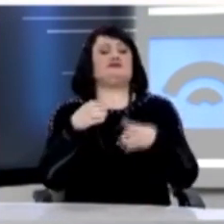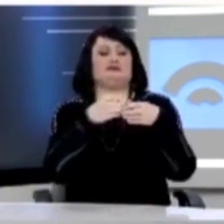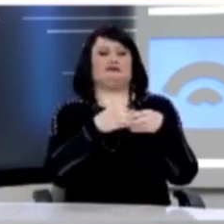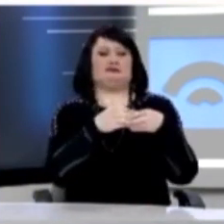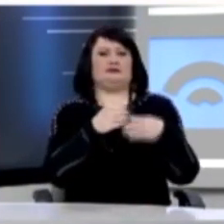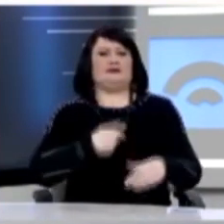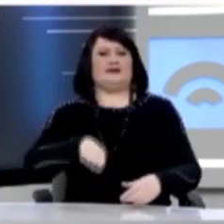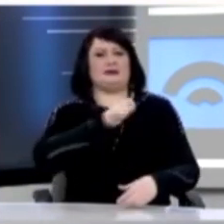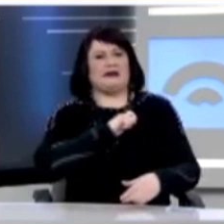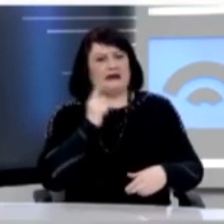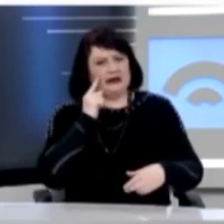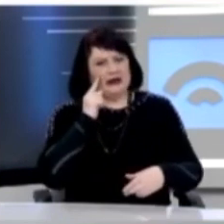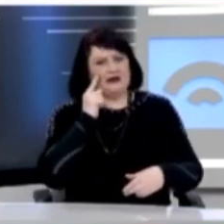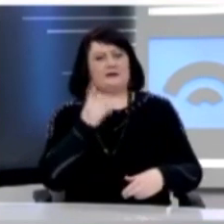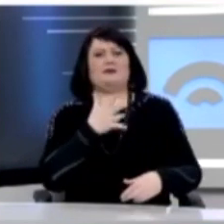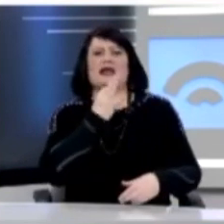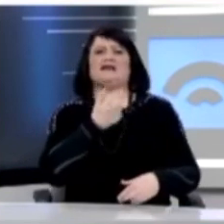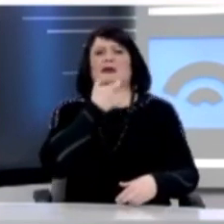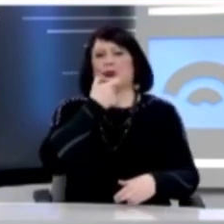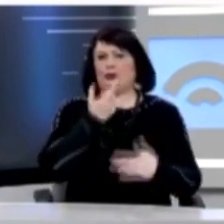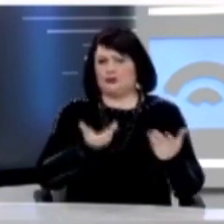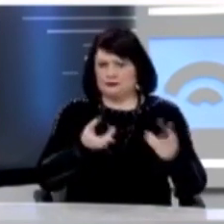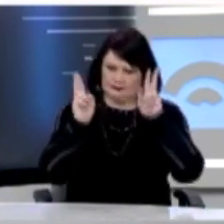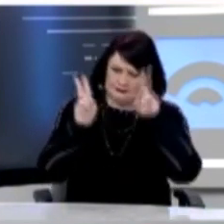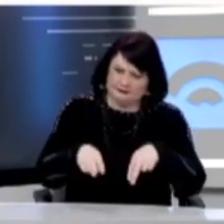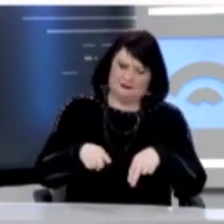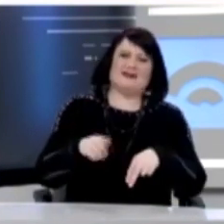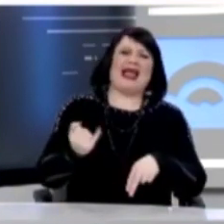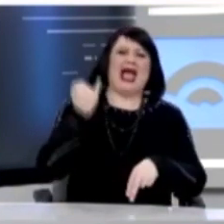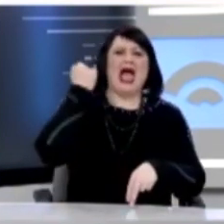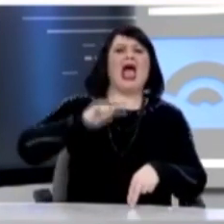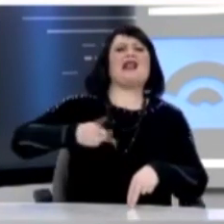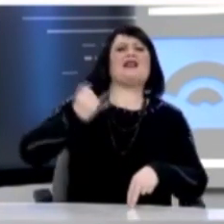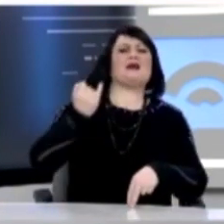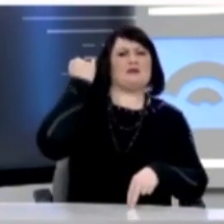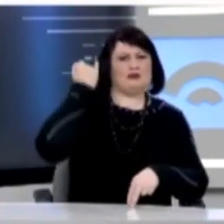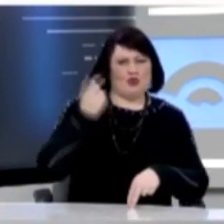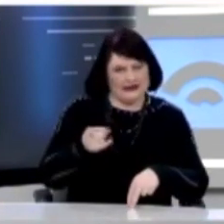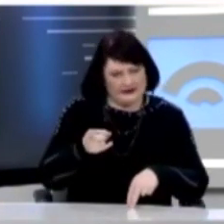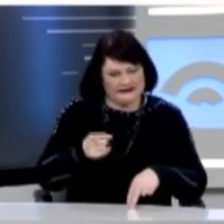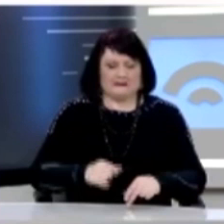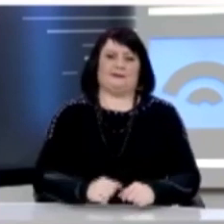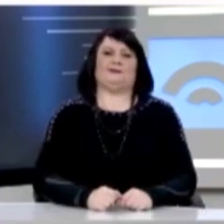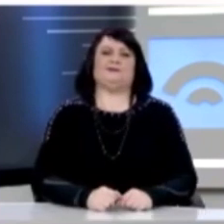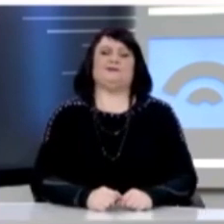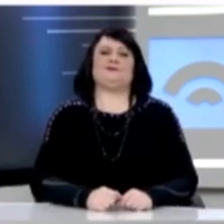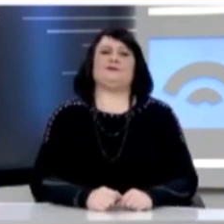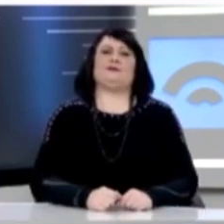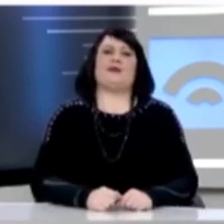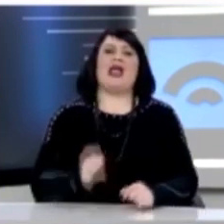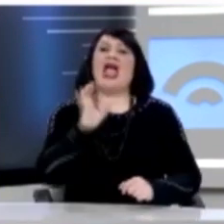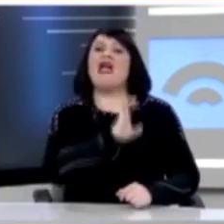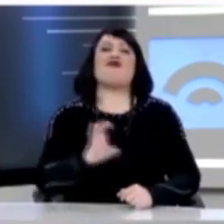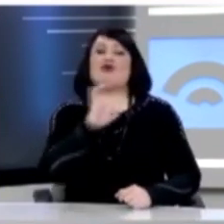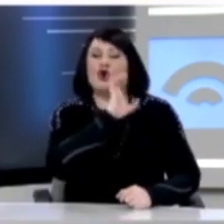όπως η Ισπανία, που έχουν ήδη αναγνωρίσει τον Γκουαϊδό ως πρόεδρο. Η Ευρώπη του Σάντσεθ, του Κώστα και